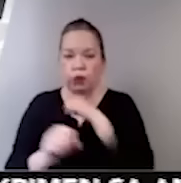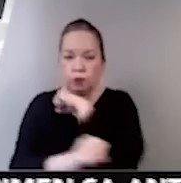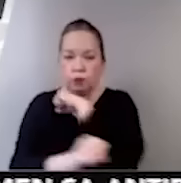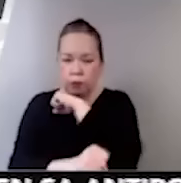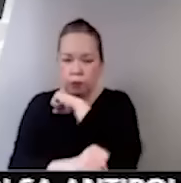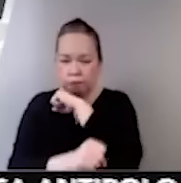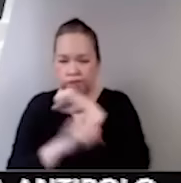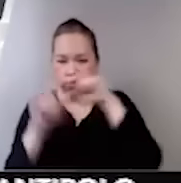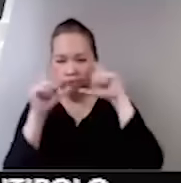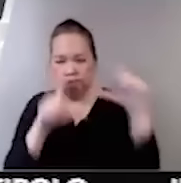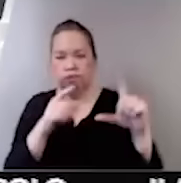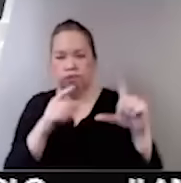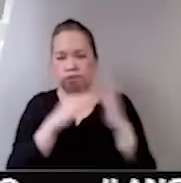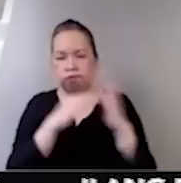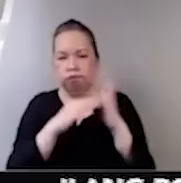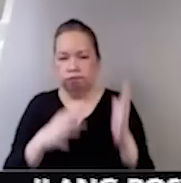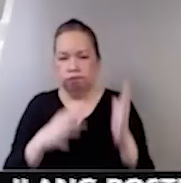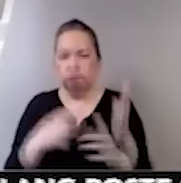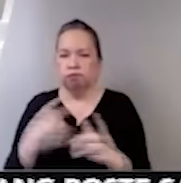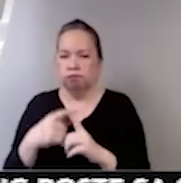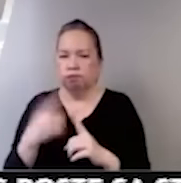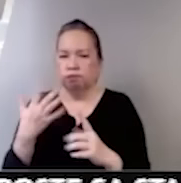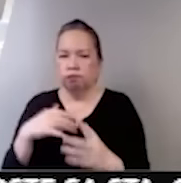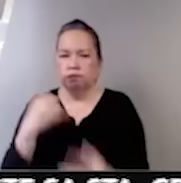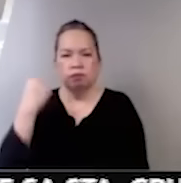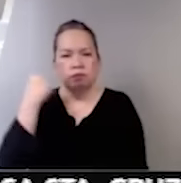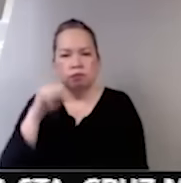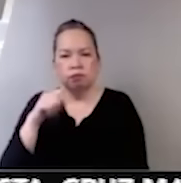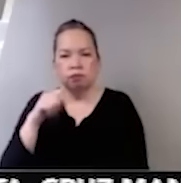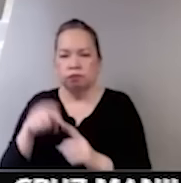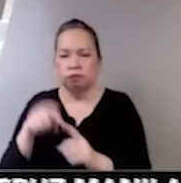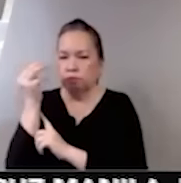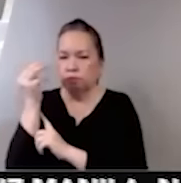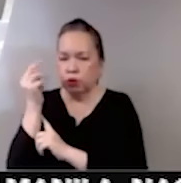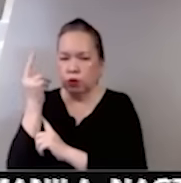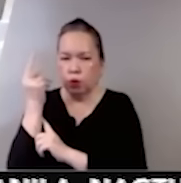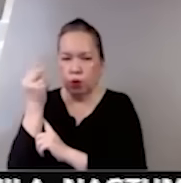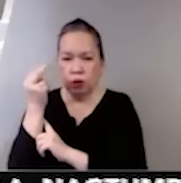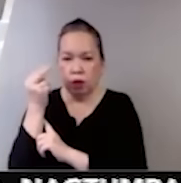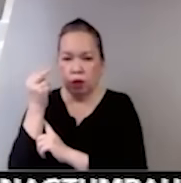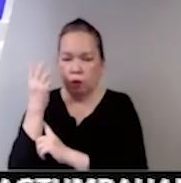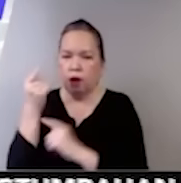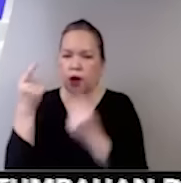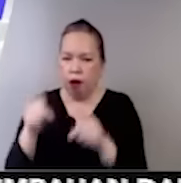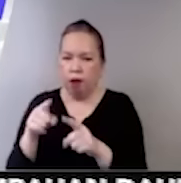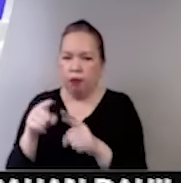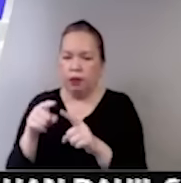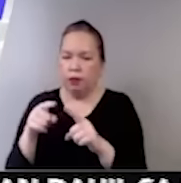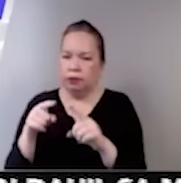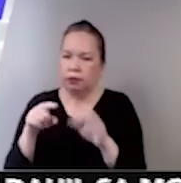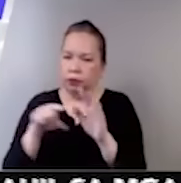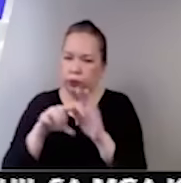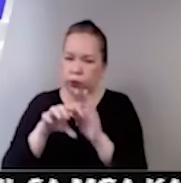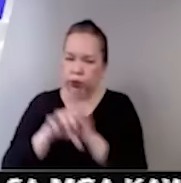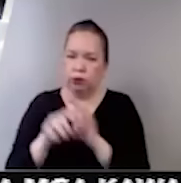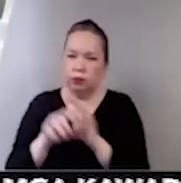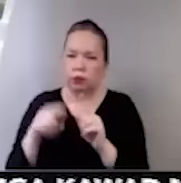rin ng Antipolo Police ang posibleng violation ng mga motel na pinangyarihan ng krimen. Irerekomenda rin daw nilang ipasara ang mga